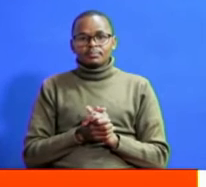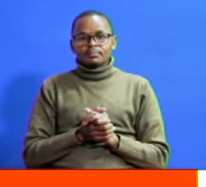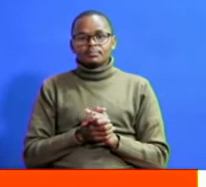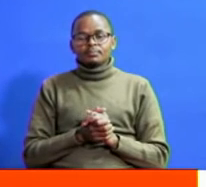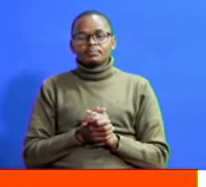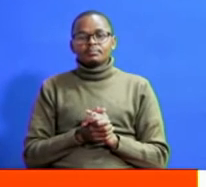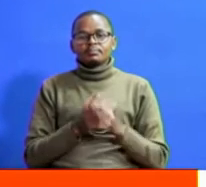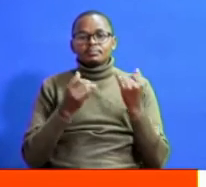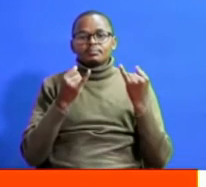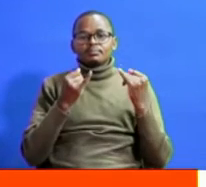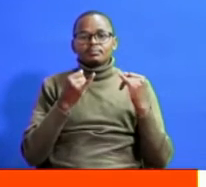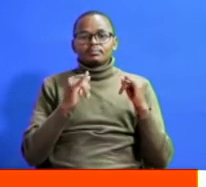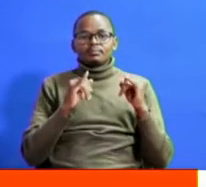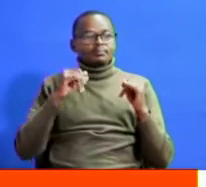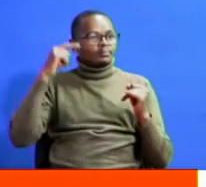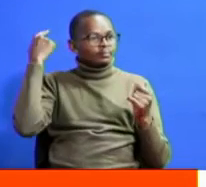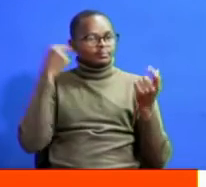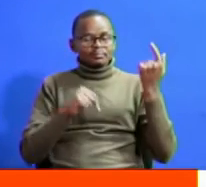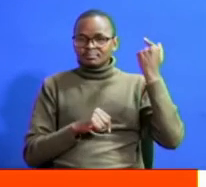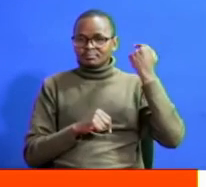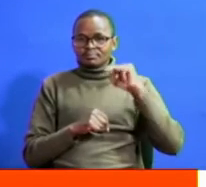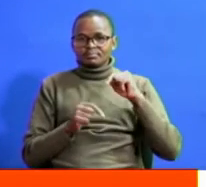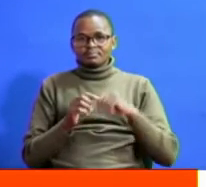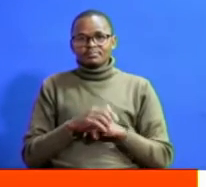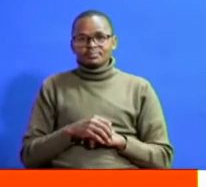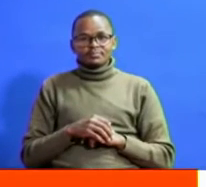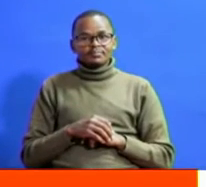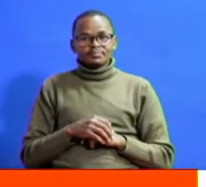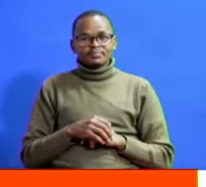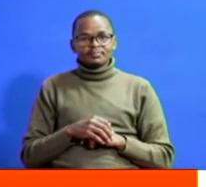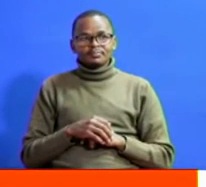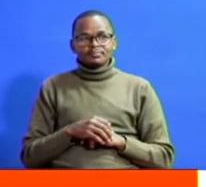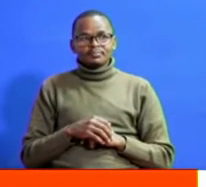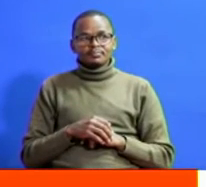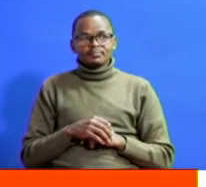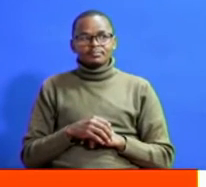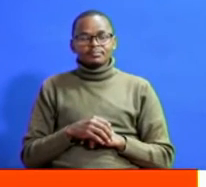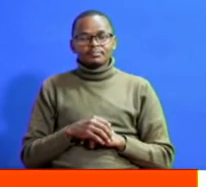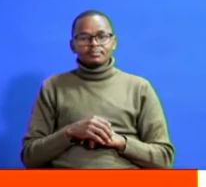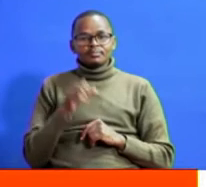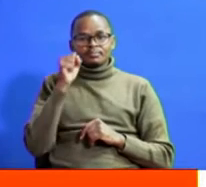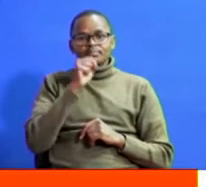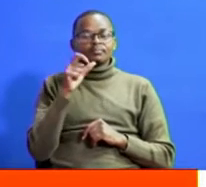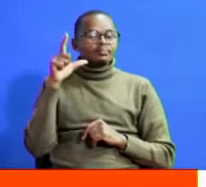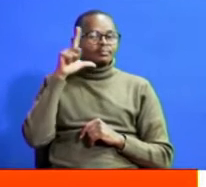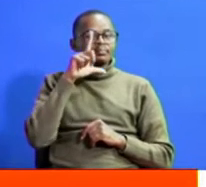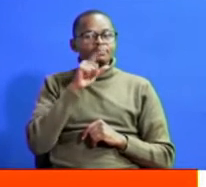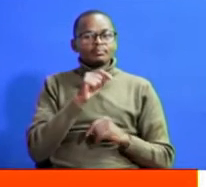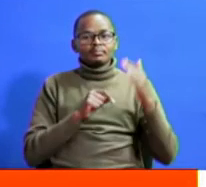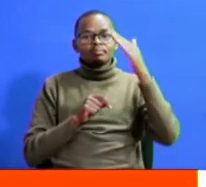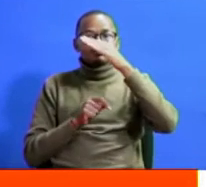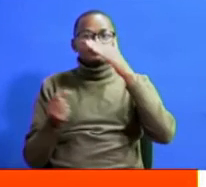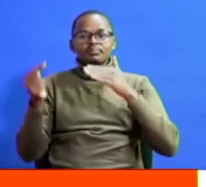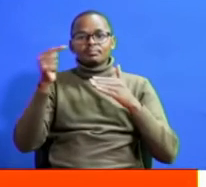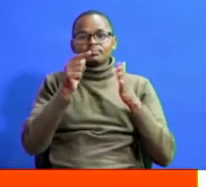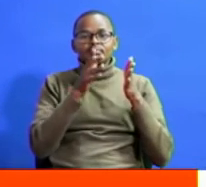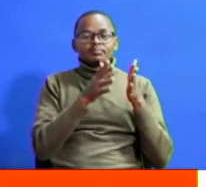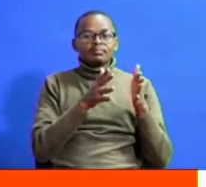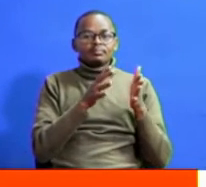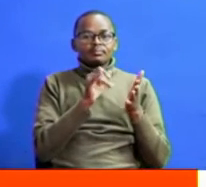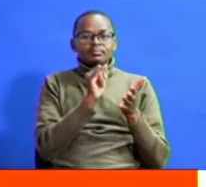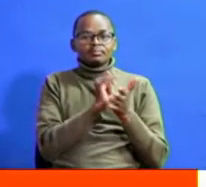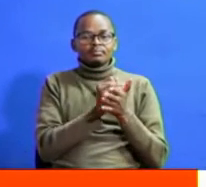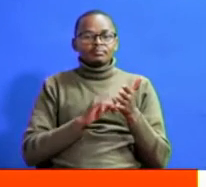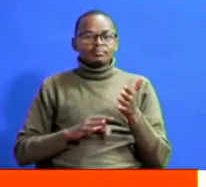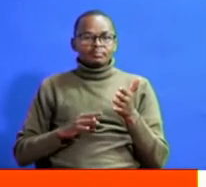Sasa wakaanza kunipiga hapo chini. Naambiwa enda, kazi yako imeisha, jioni mtu mwingine analetwa. Hiyo ndio na feel,